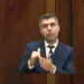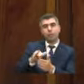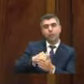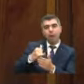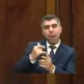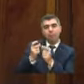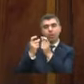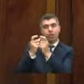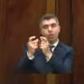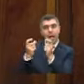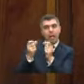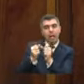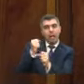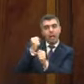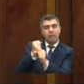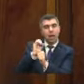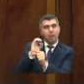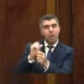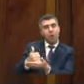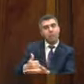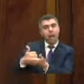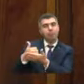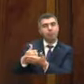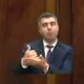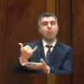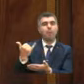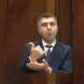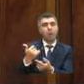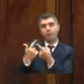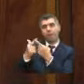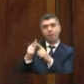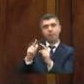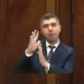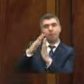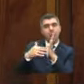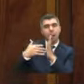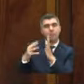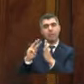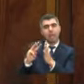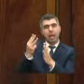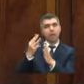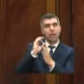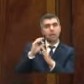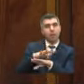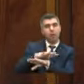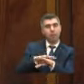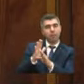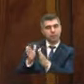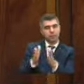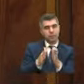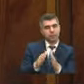للدخل والموفرة لفرص الشغل وغيره من البرامج التي تهتم بها هذه المرحلة الثالثة للمبادرة الوطنية للتنمية البشرية.